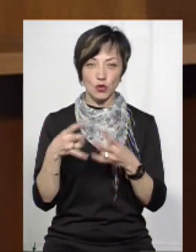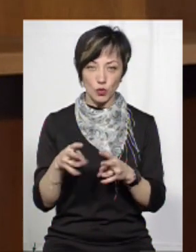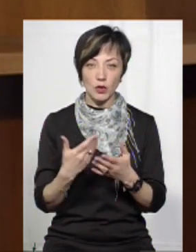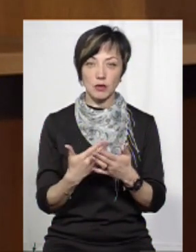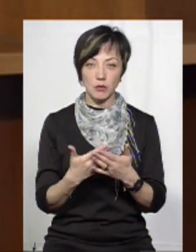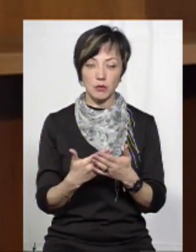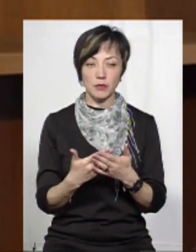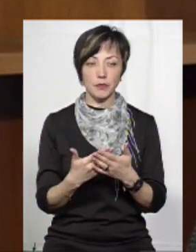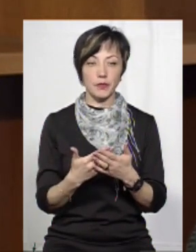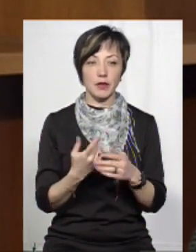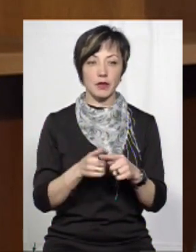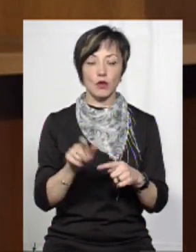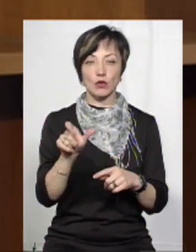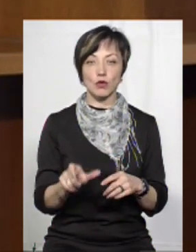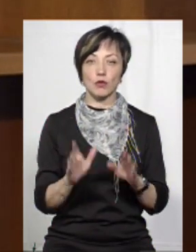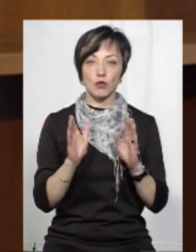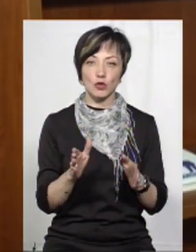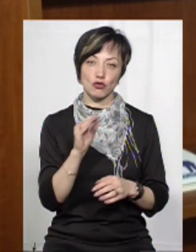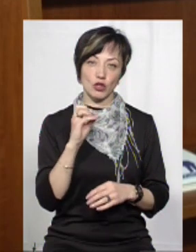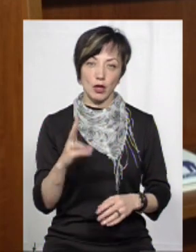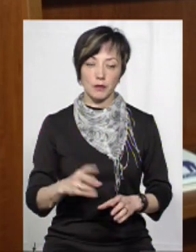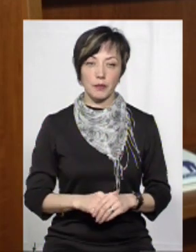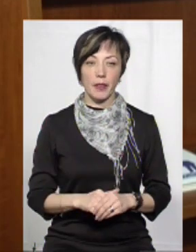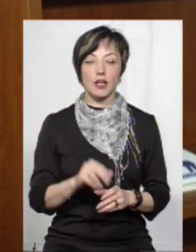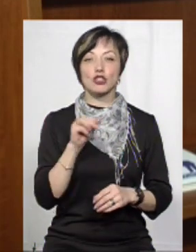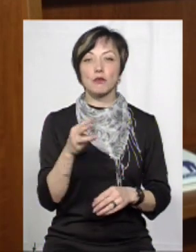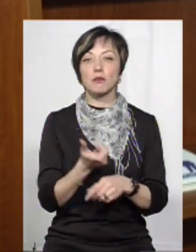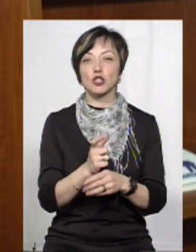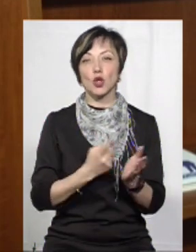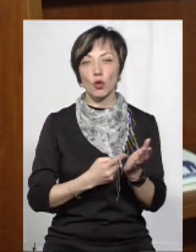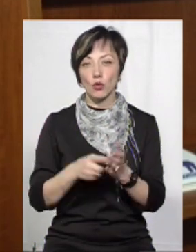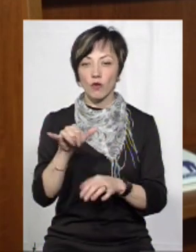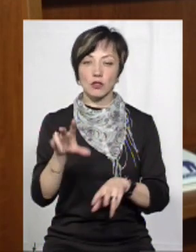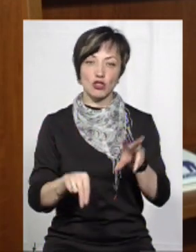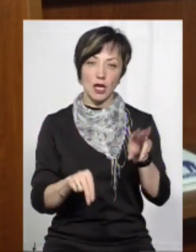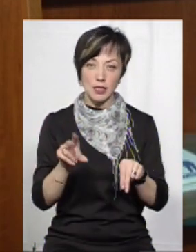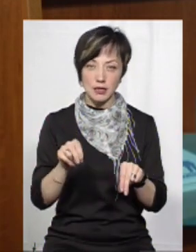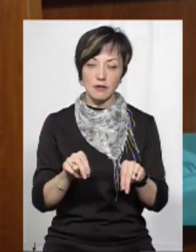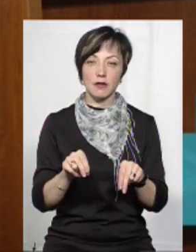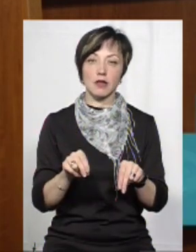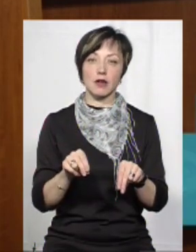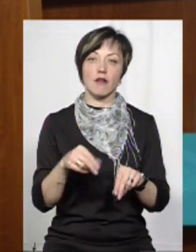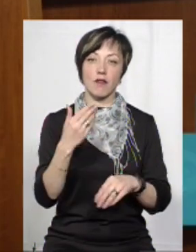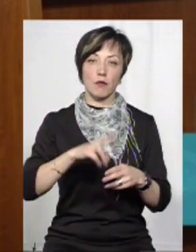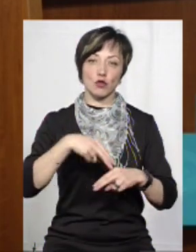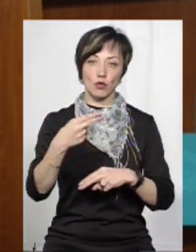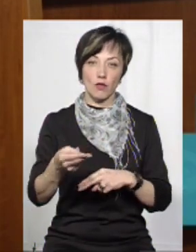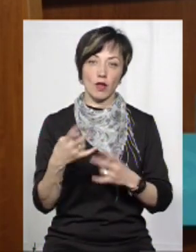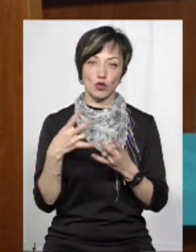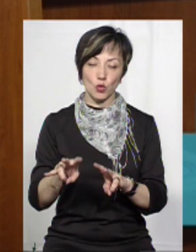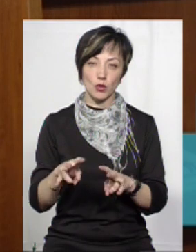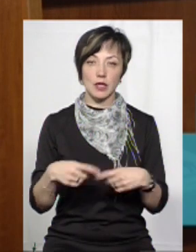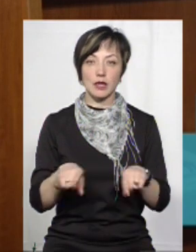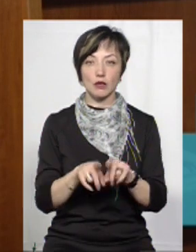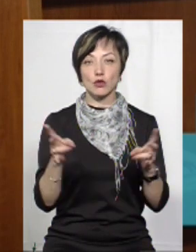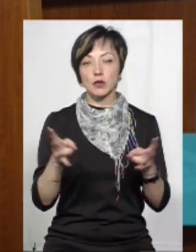відшкодування шкоди цій особі буде внести ЖЕК. І чим більше доказів, тим більше у вас шансів, аби вам відшкодували шкоду.